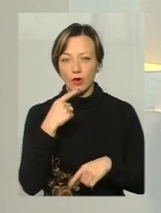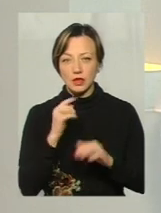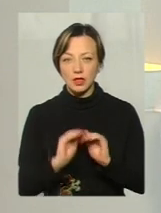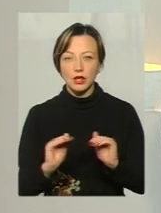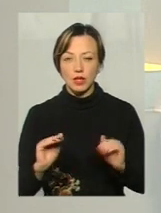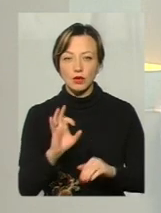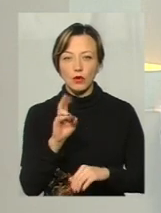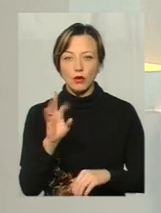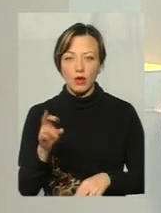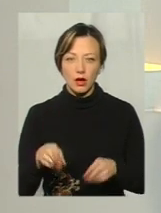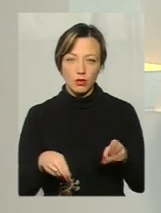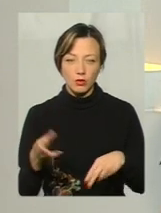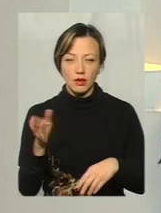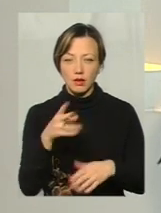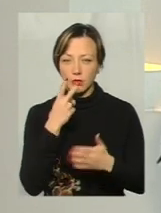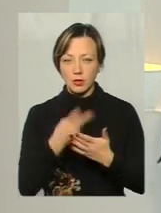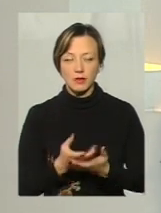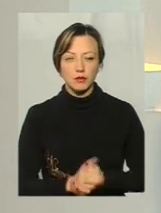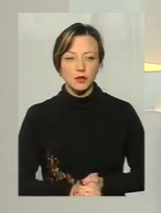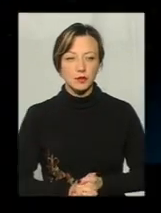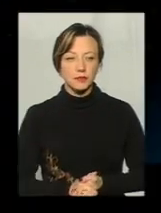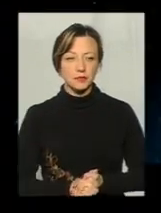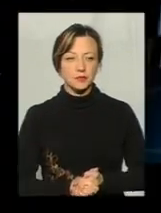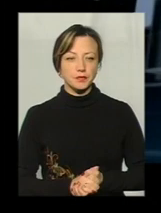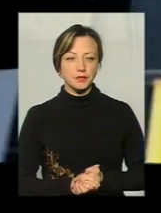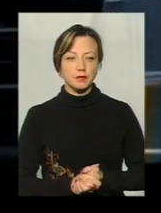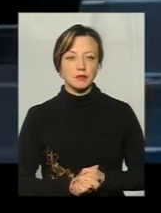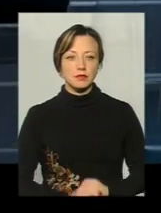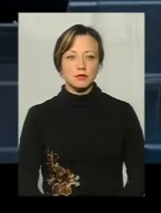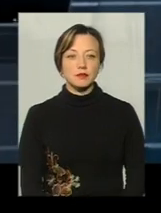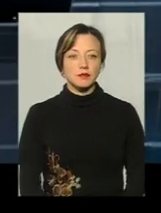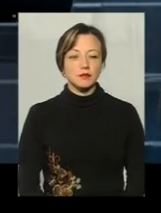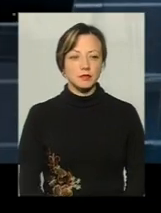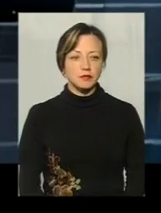дитячий онкохірург, давайте також подивимося в сюжеті.